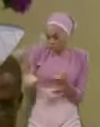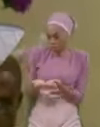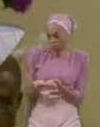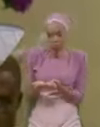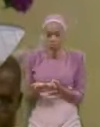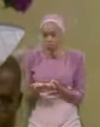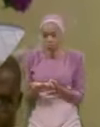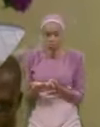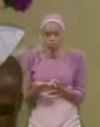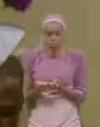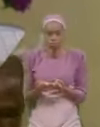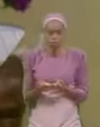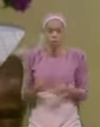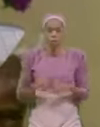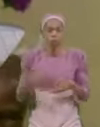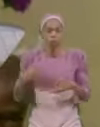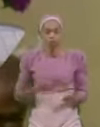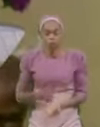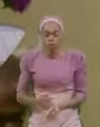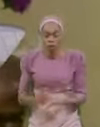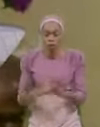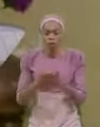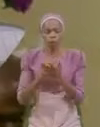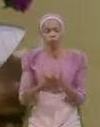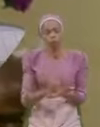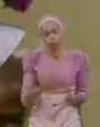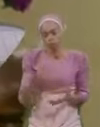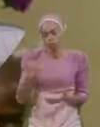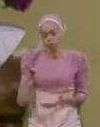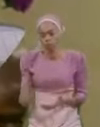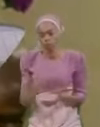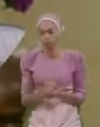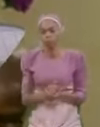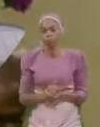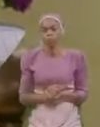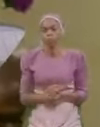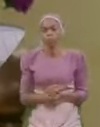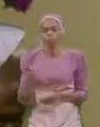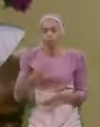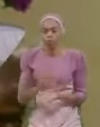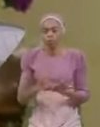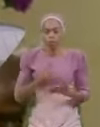conduit nous devons les aider au nom de Jésus question